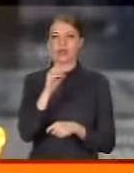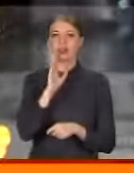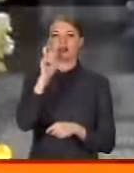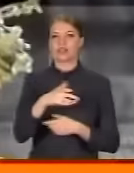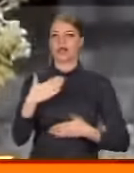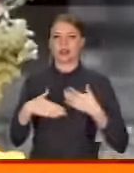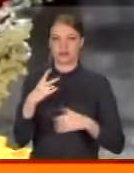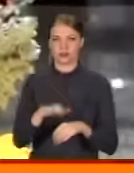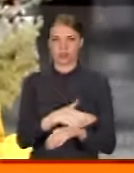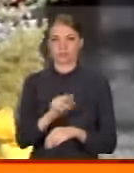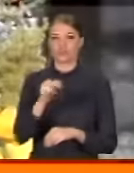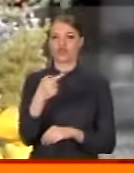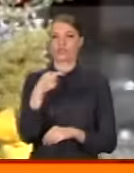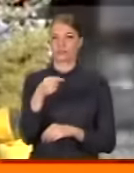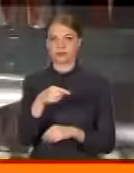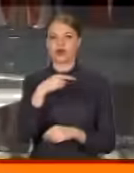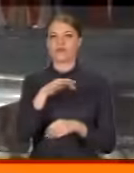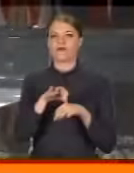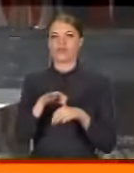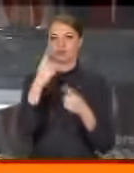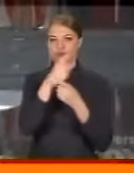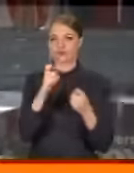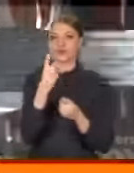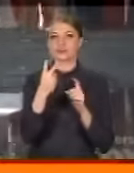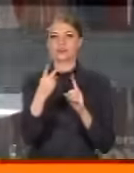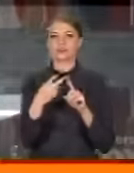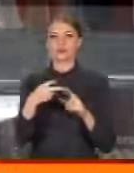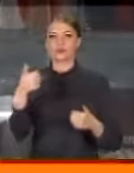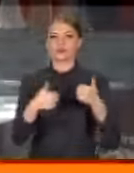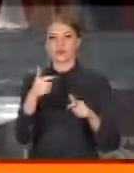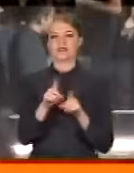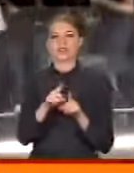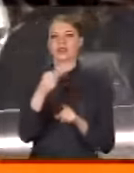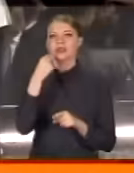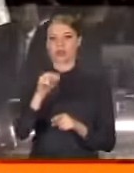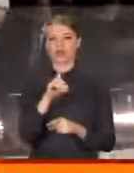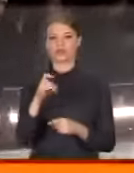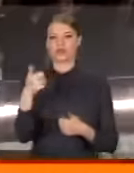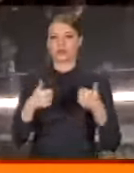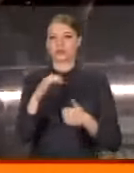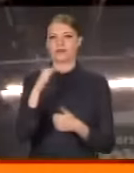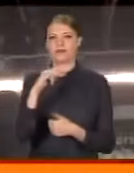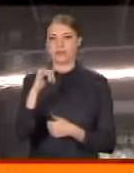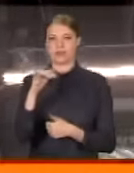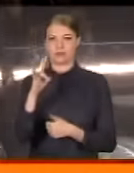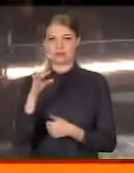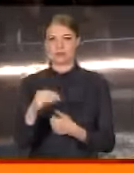колумбійка раділа недовго. Вже за хвилину ведучий оголосив, що із двох фіналістів гарніша таки конкурсантка із Філіппін.